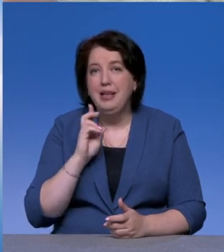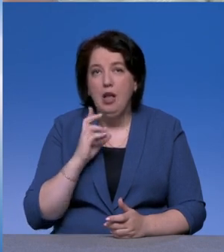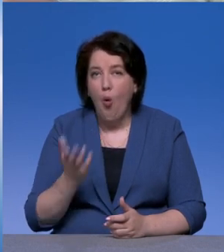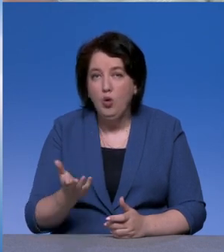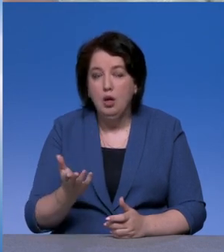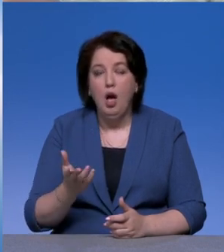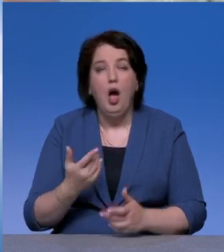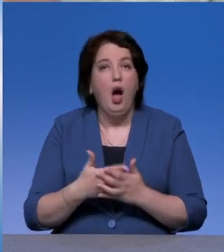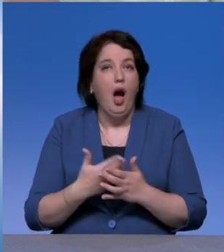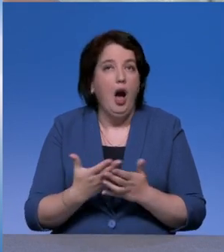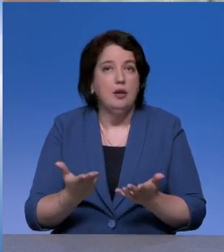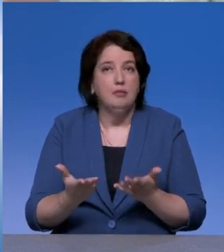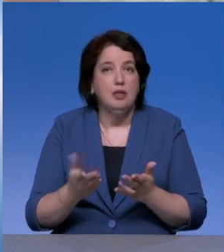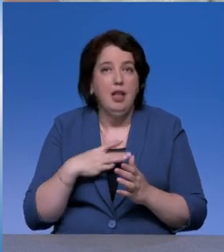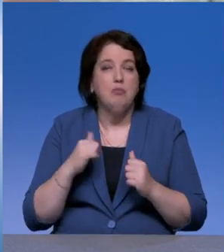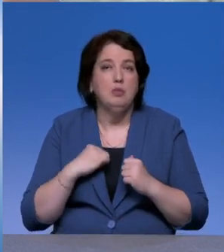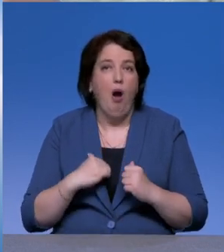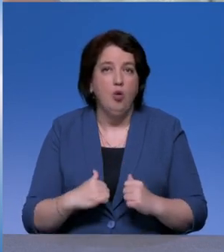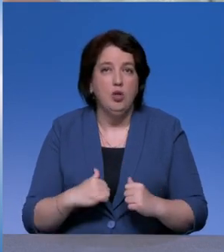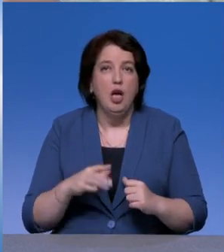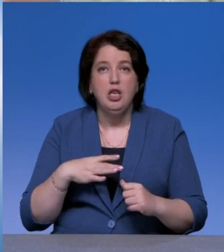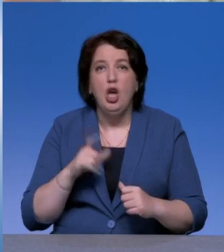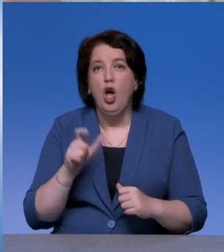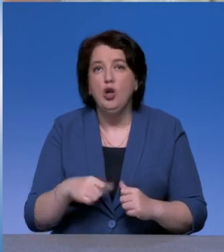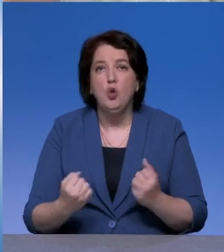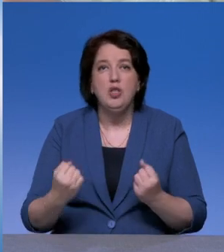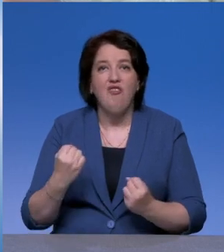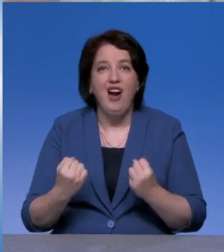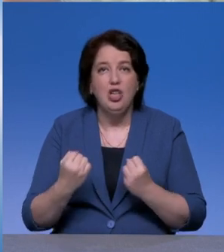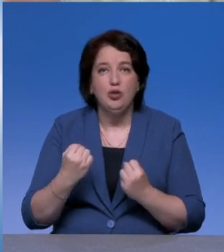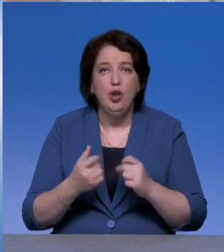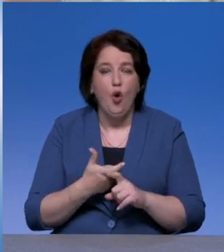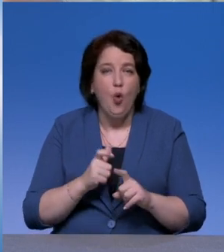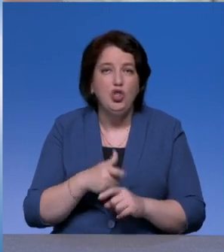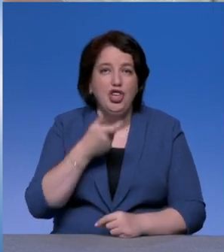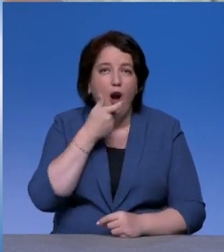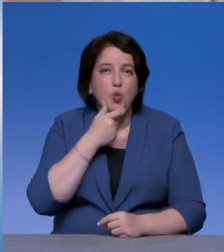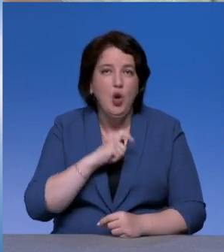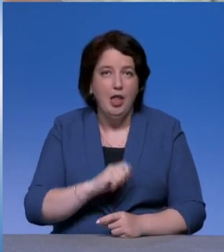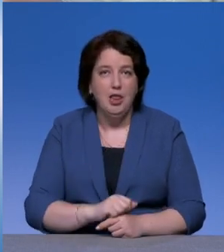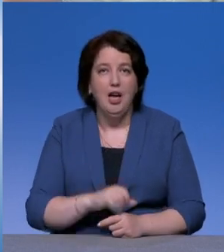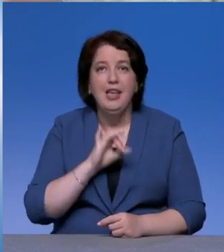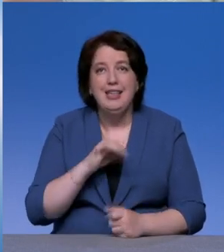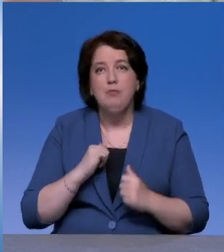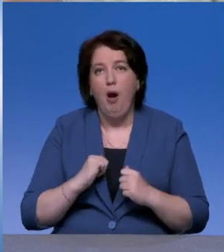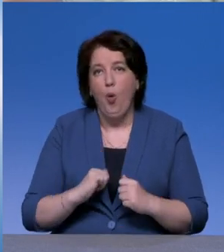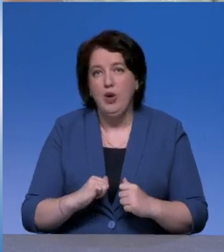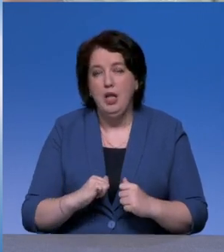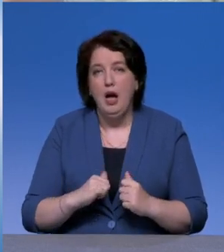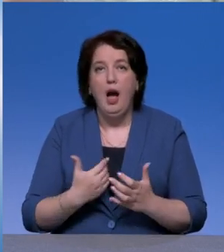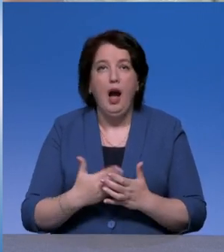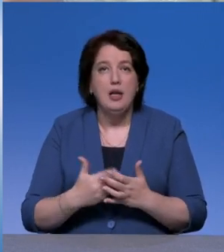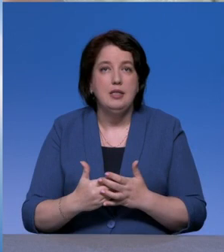Но, тем не менее, там люди водят машину очень аккуратно и спокойно, хотя я